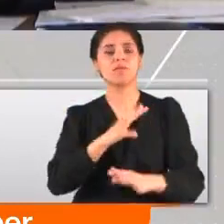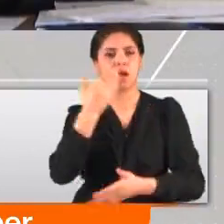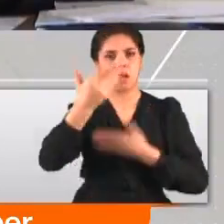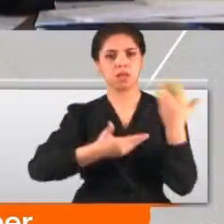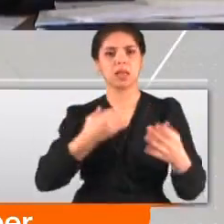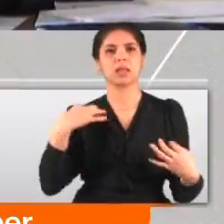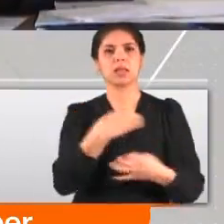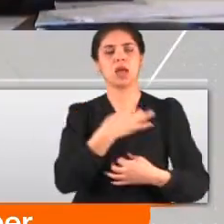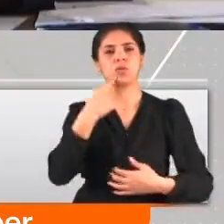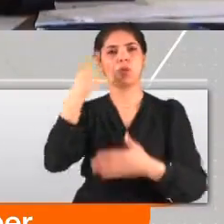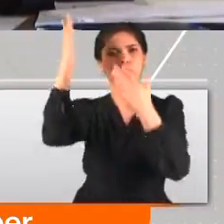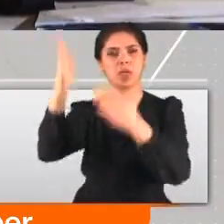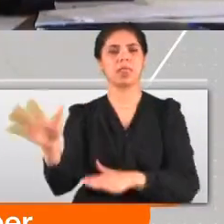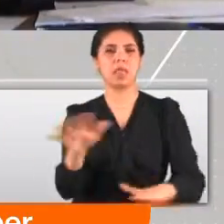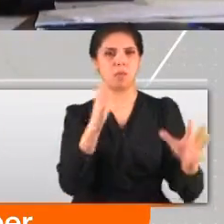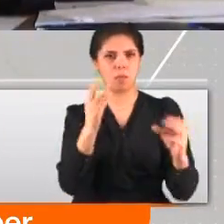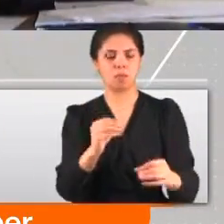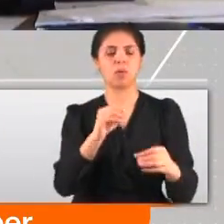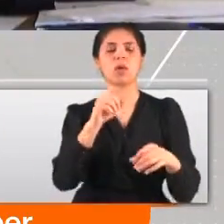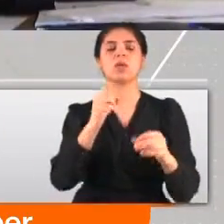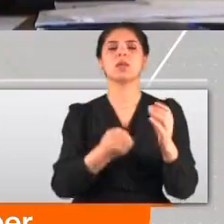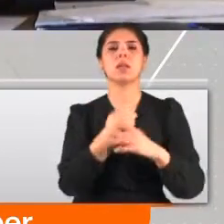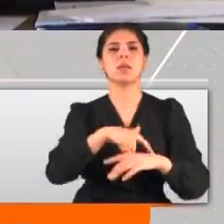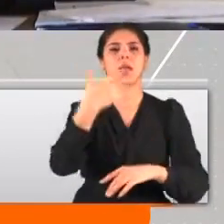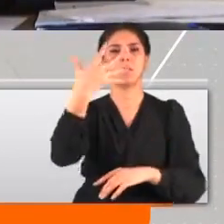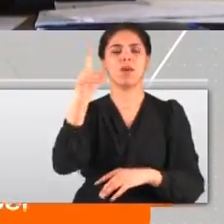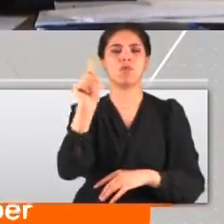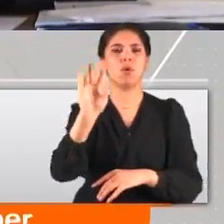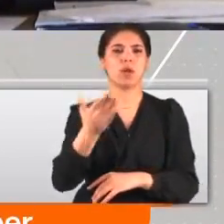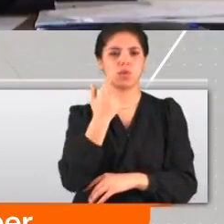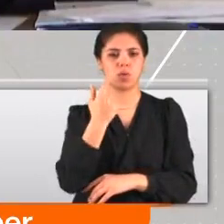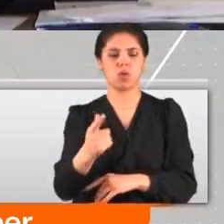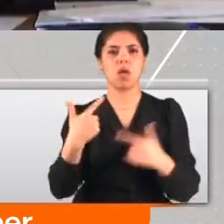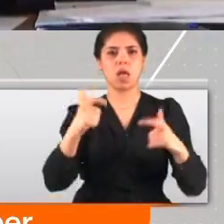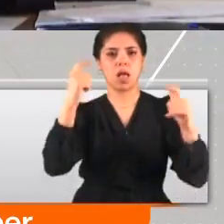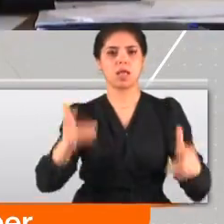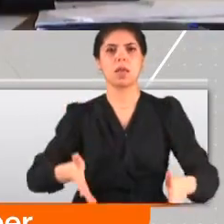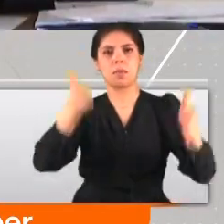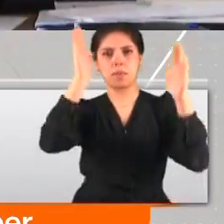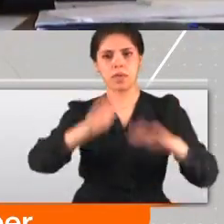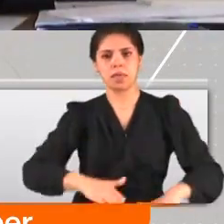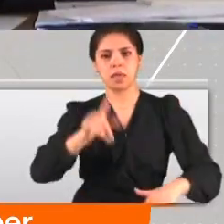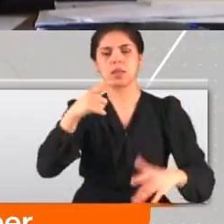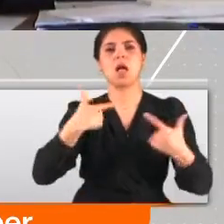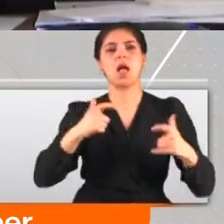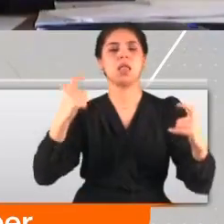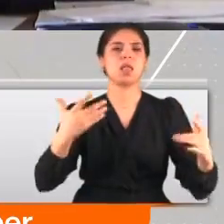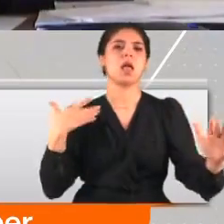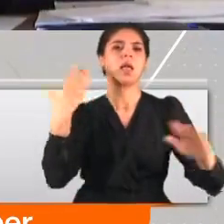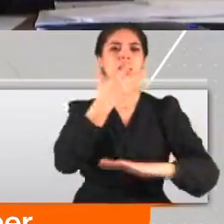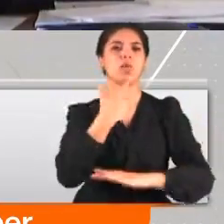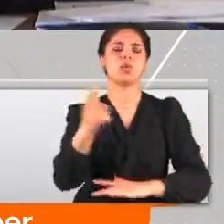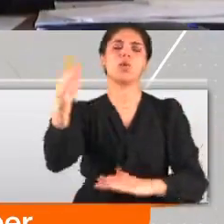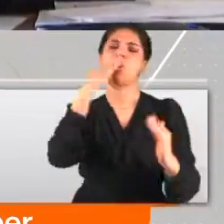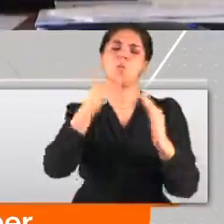Cumhurbaşkanım, deprem oldu malum. Saat 5'e 10 geçiyor. İlk haberlere göre Hatay'da bir binamız yıkıldı. Hatay'a gidiyoruz. Dedik,